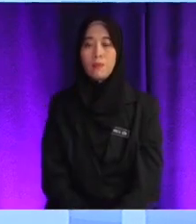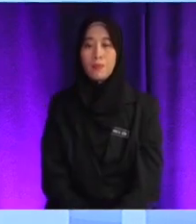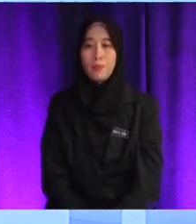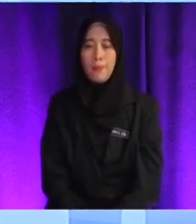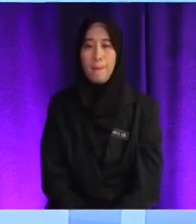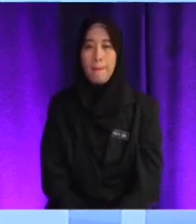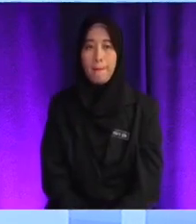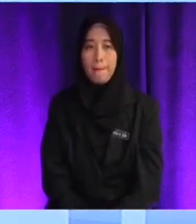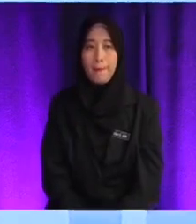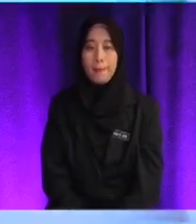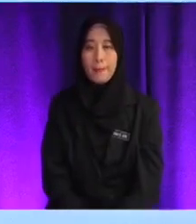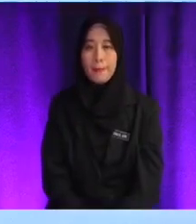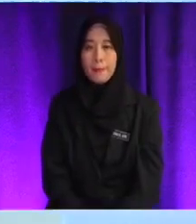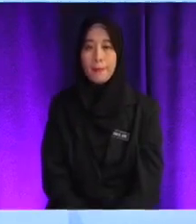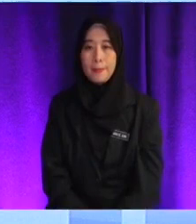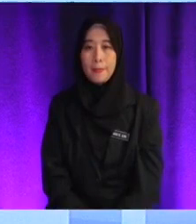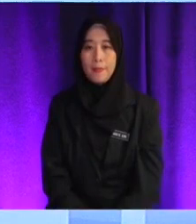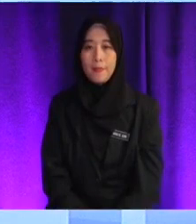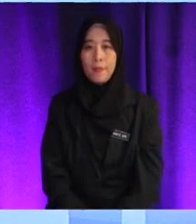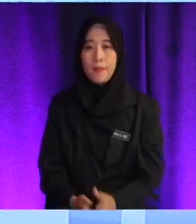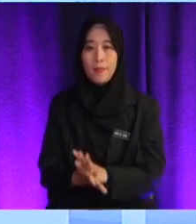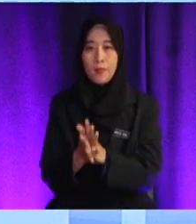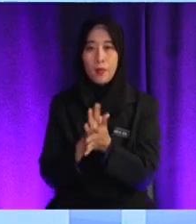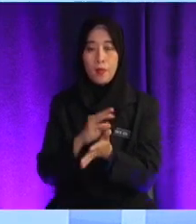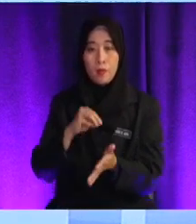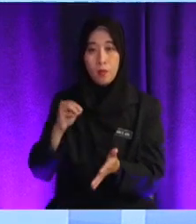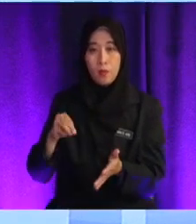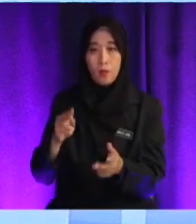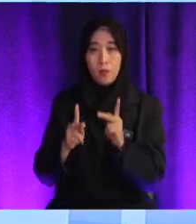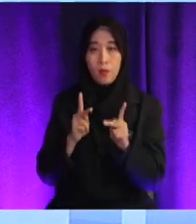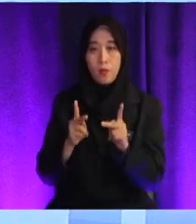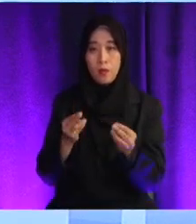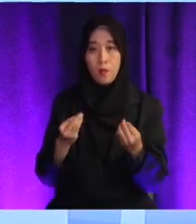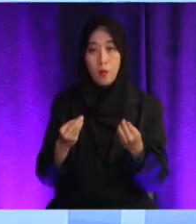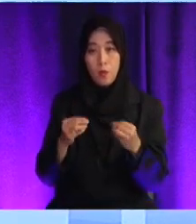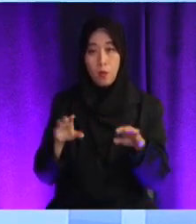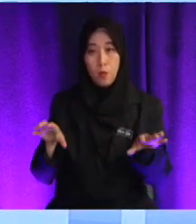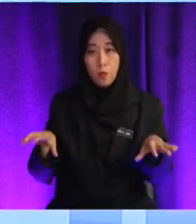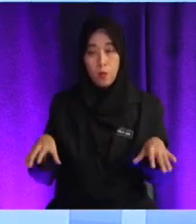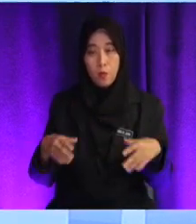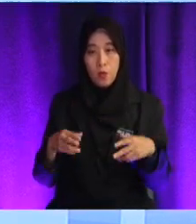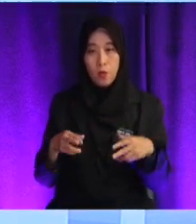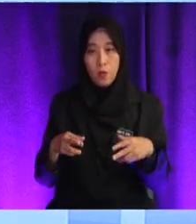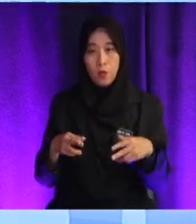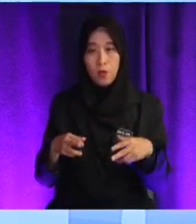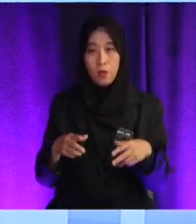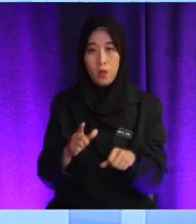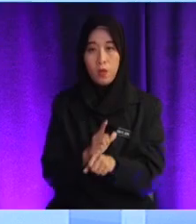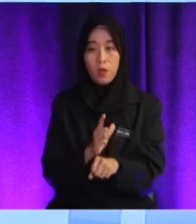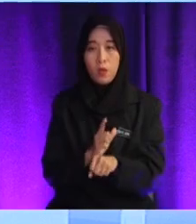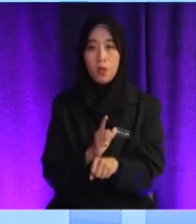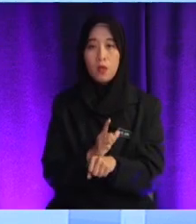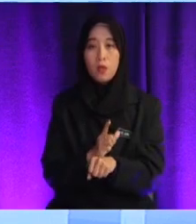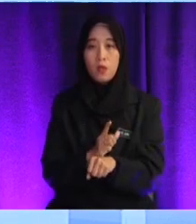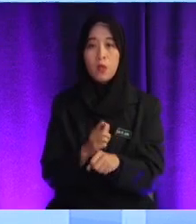Ya, cikgu. Sangat pandai. Terima kasih, cikgu. Jadi kalau murid-murid ataupun guru-guru yang dekat rumah nak buat bahaman rujukan mengenai mata pelajaran kali ini,